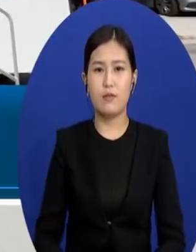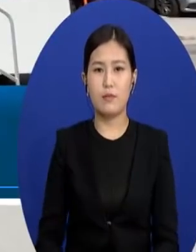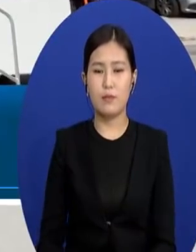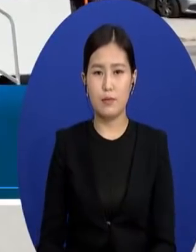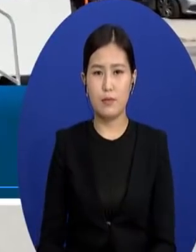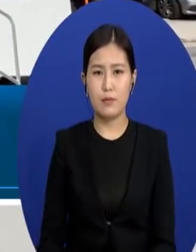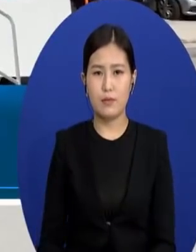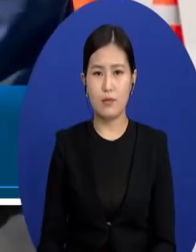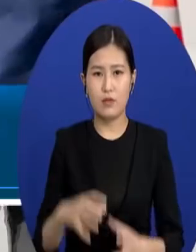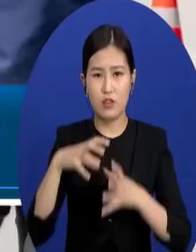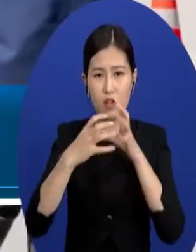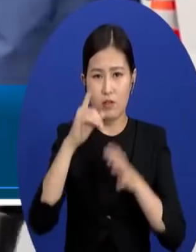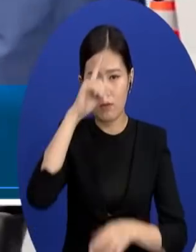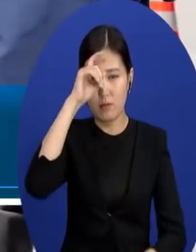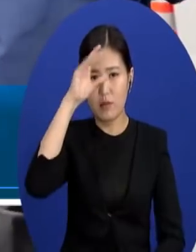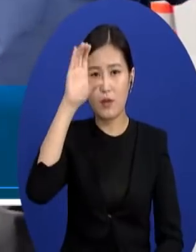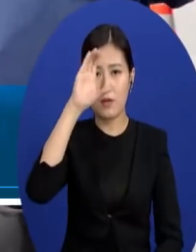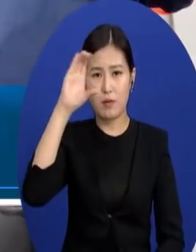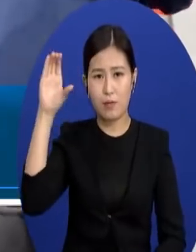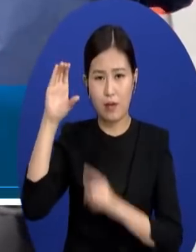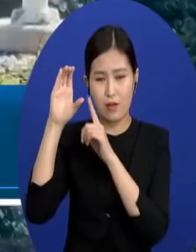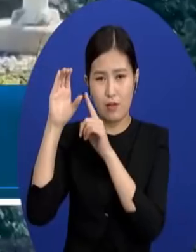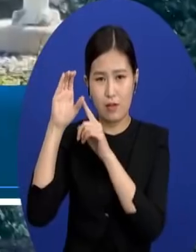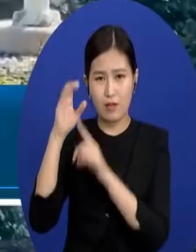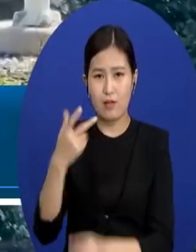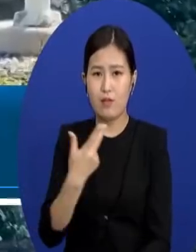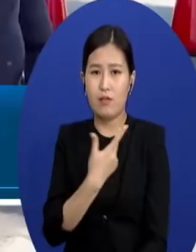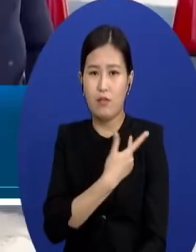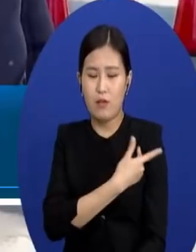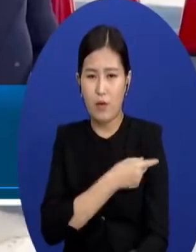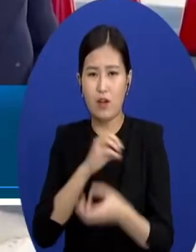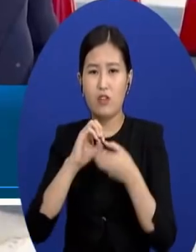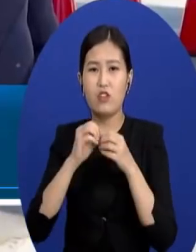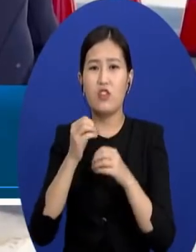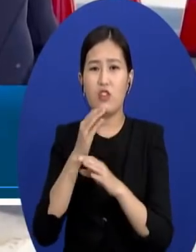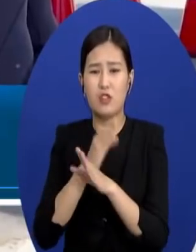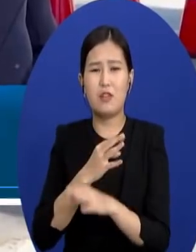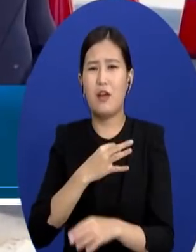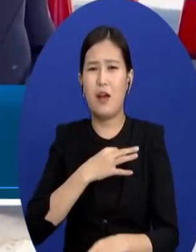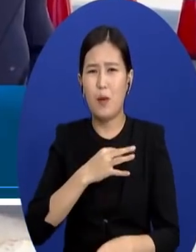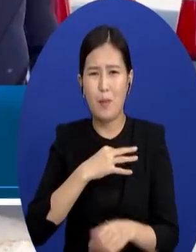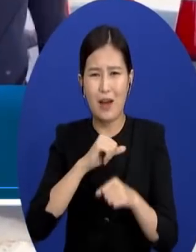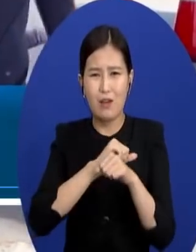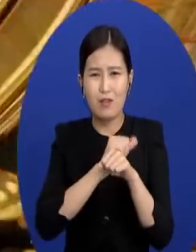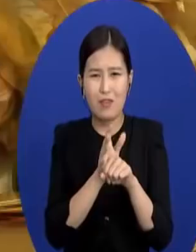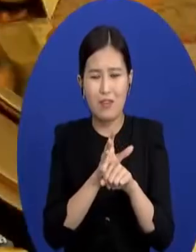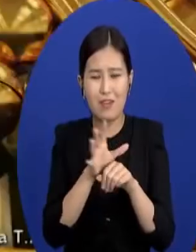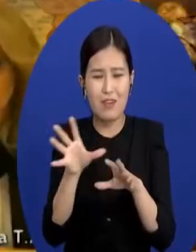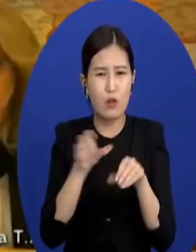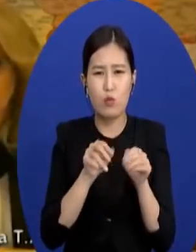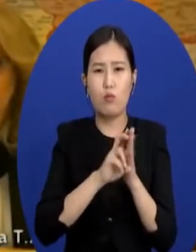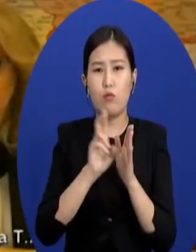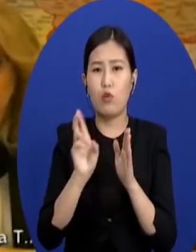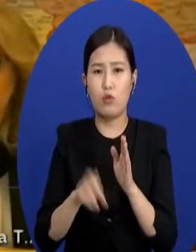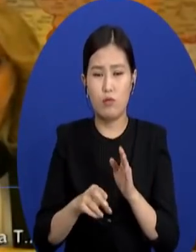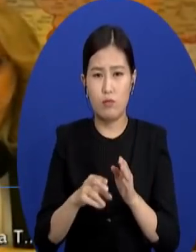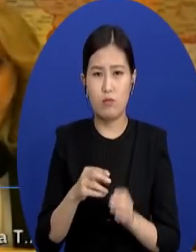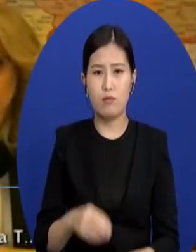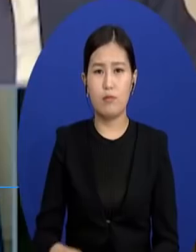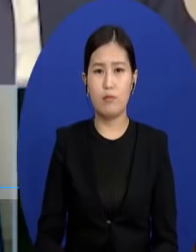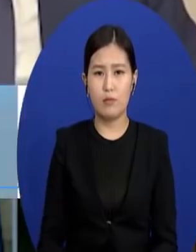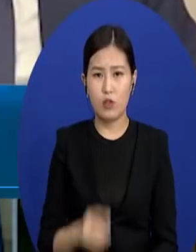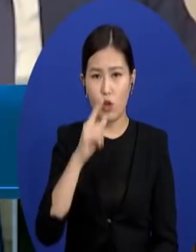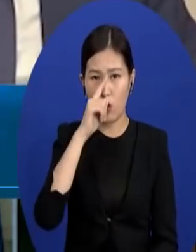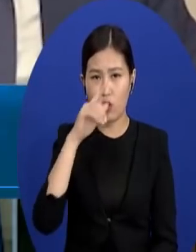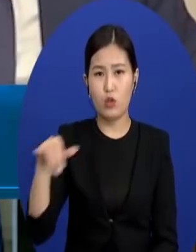Дэлхийн эрүүл мэндийн байгууллага вакцин гарсан ч цар тахлын хор хөнөл холдох болоогүй гэдгийг ангаарууллаа. Оросын холбооны улс